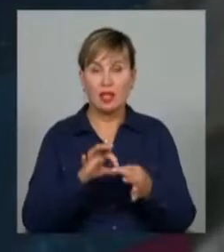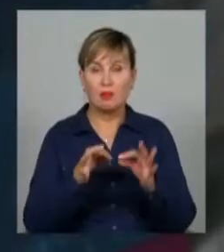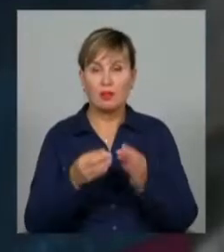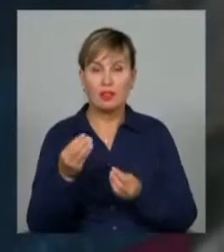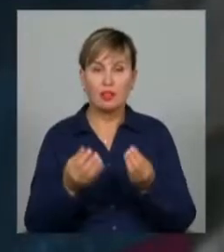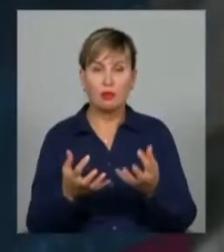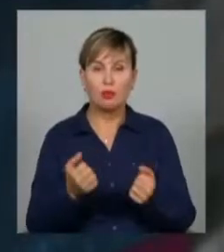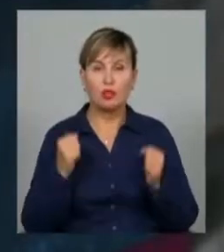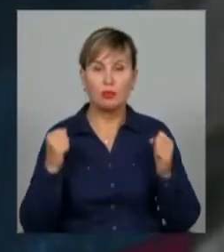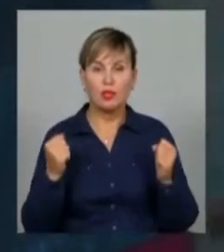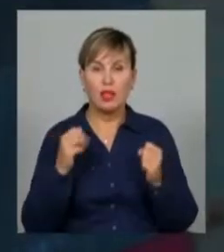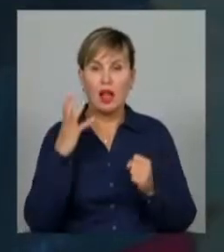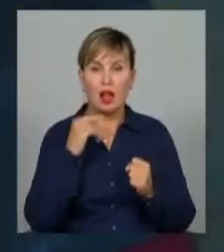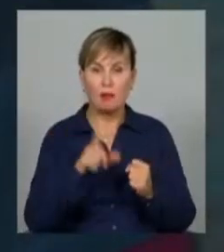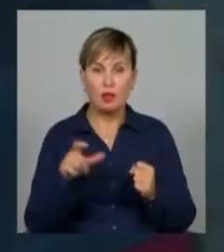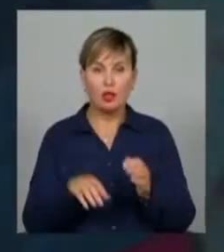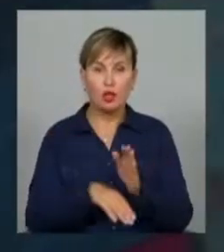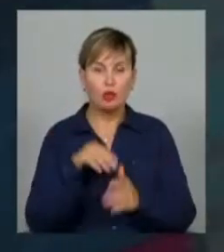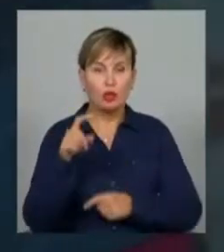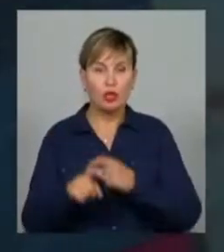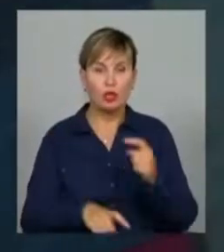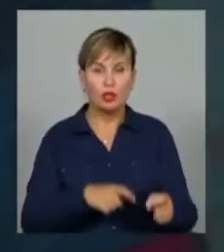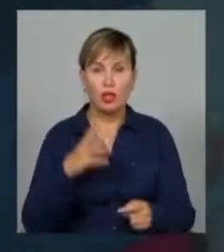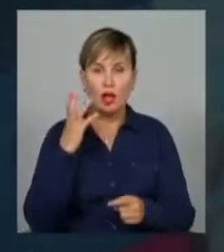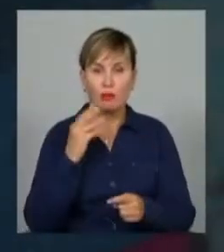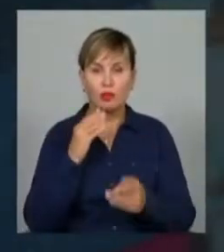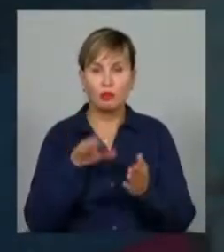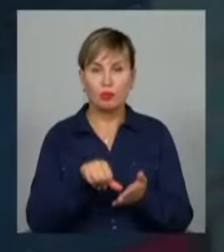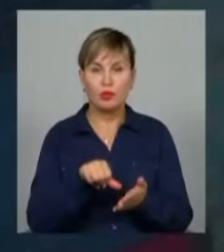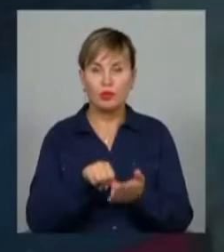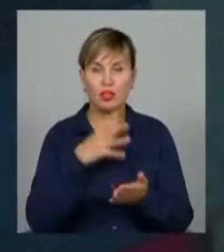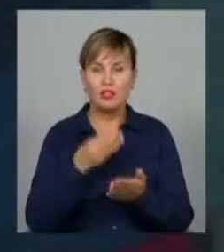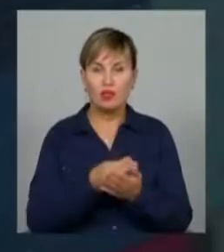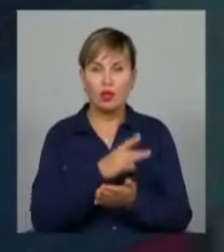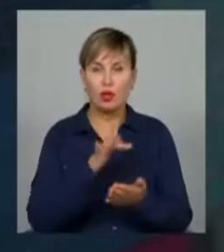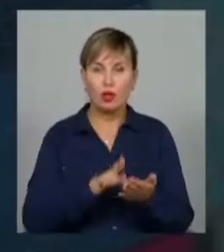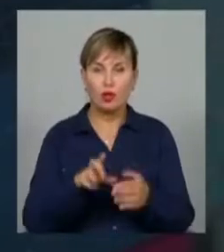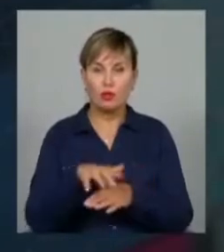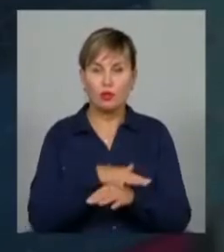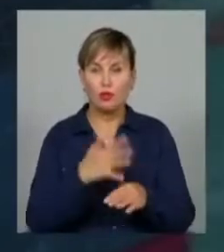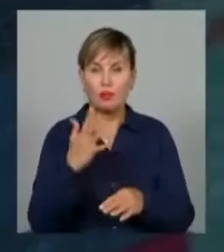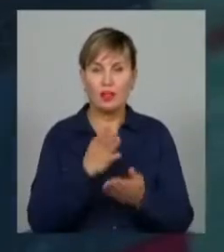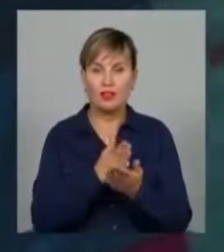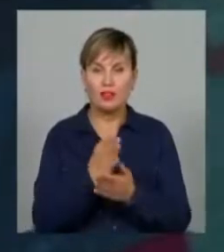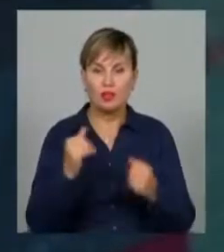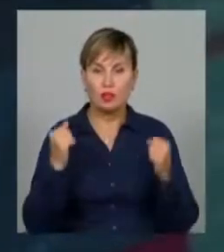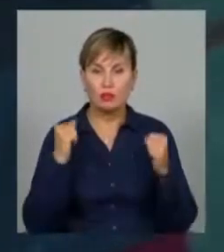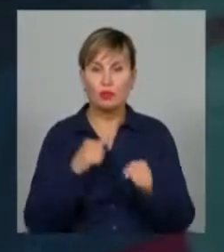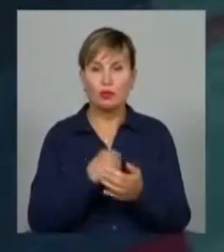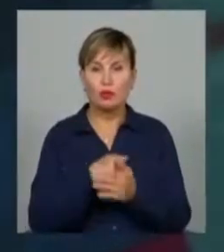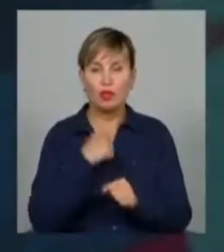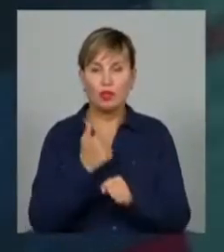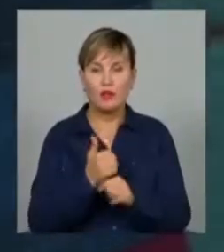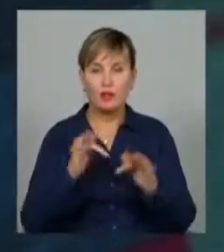игры получили спортсмены Алматы. Лучшие атлеты южной столицы будут представлять свой город и страну по 5 видам спорта. До главного